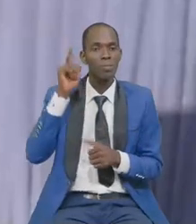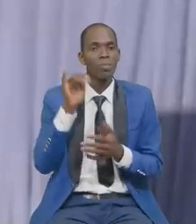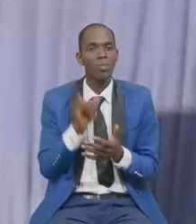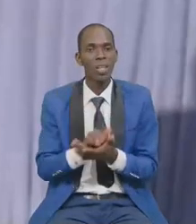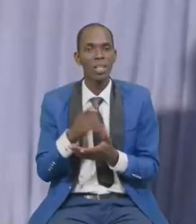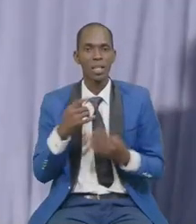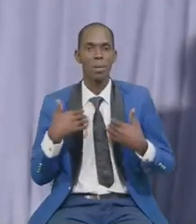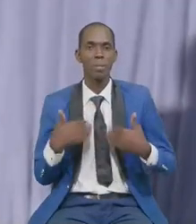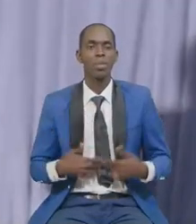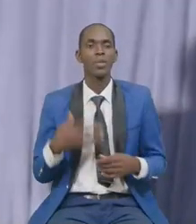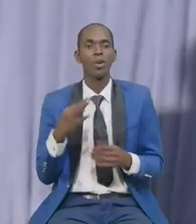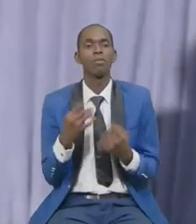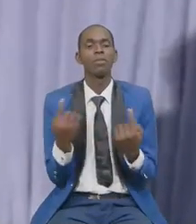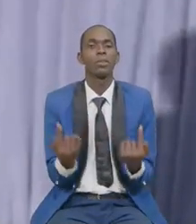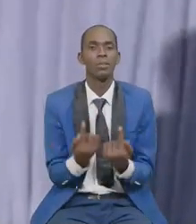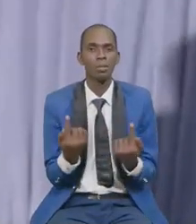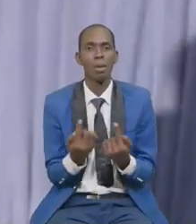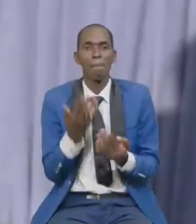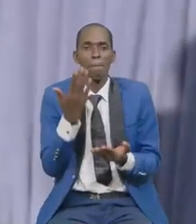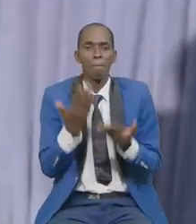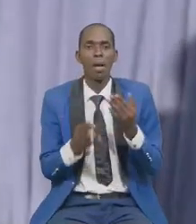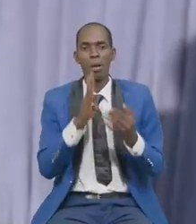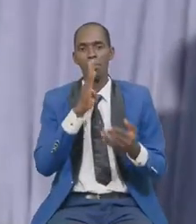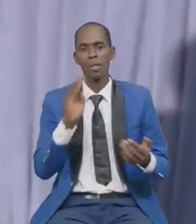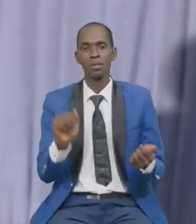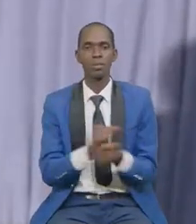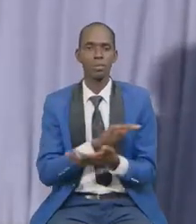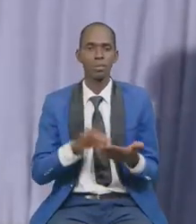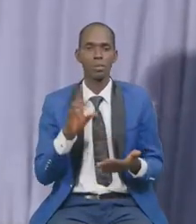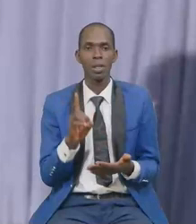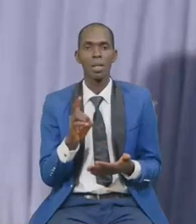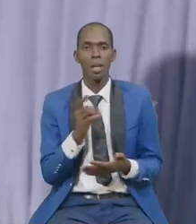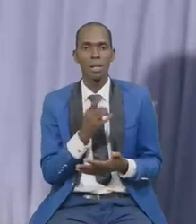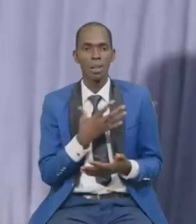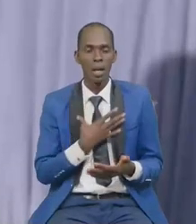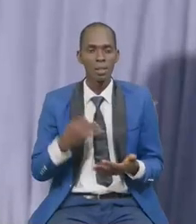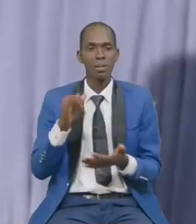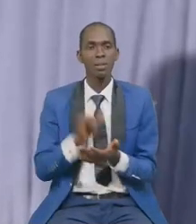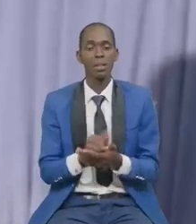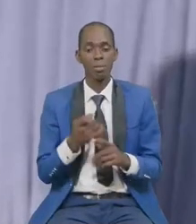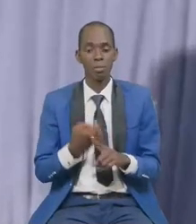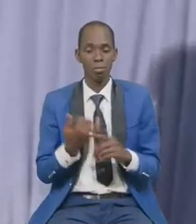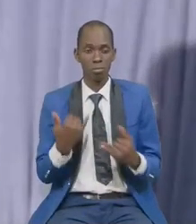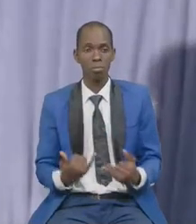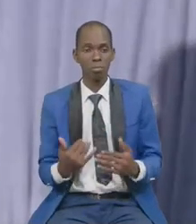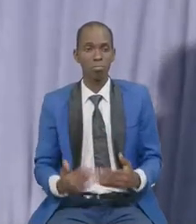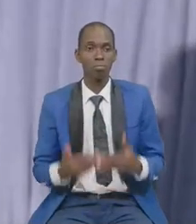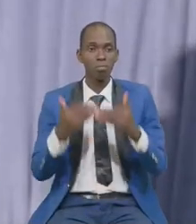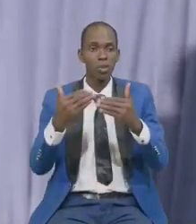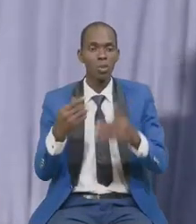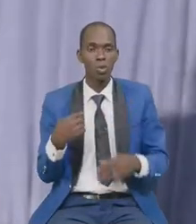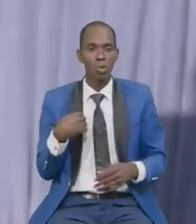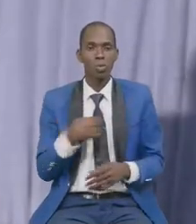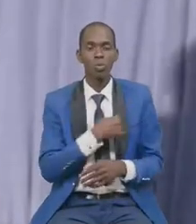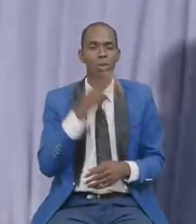péché fût détruit pour que nous ne soyons plus esclaves du